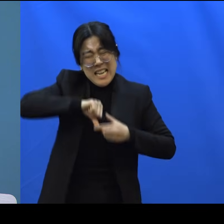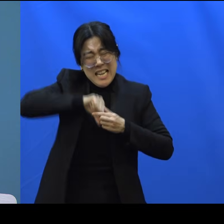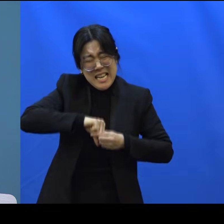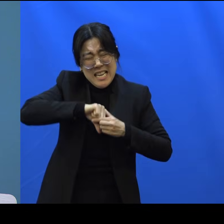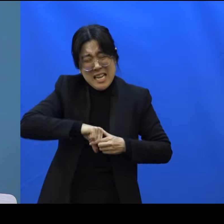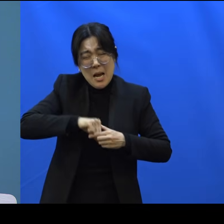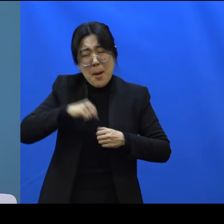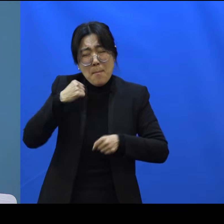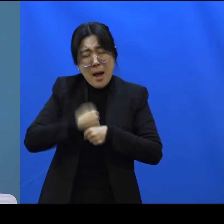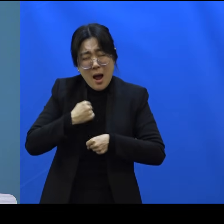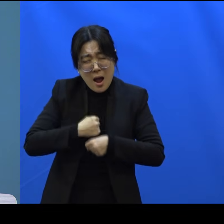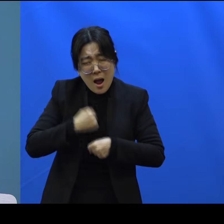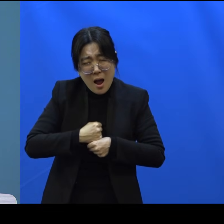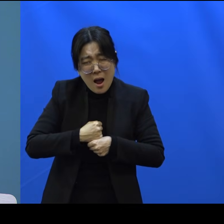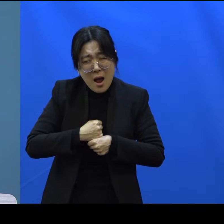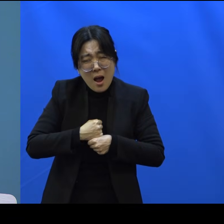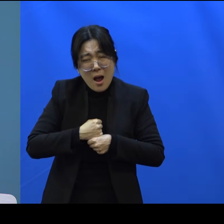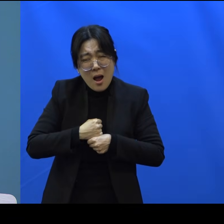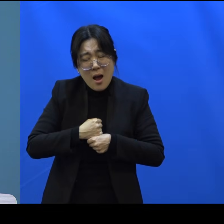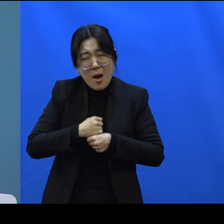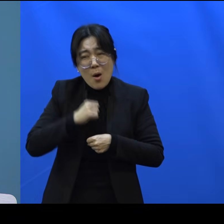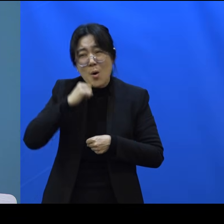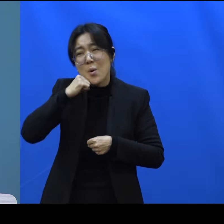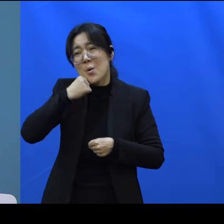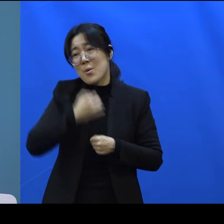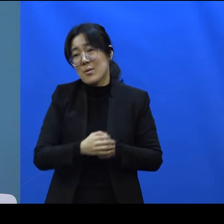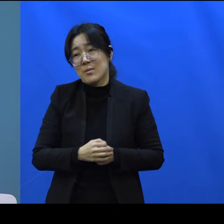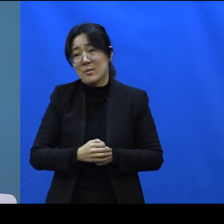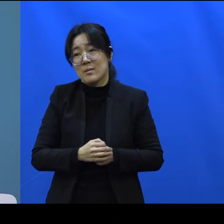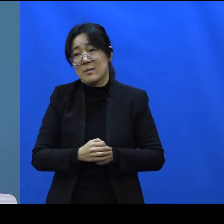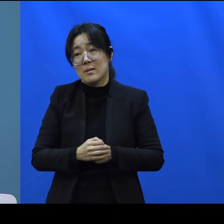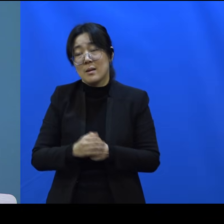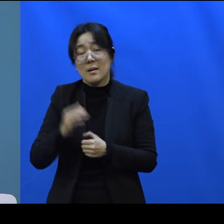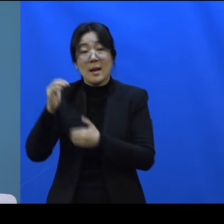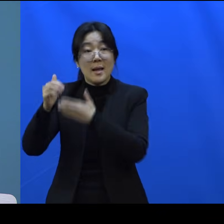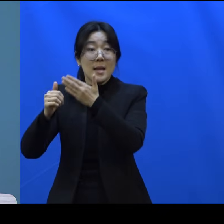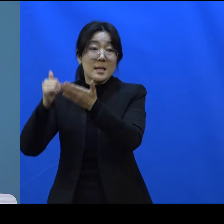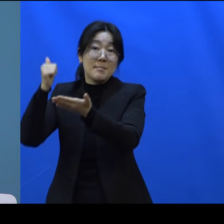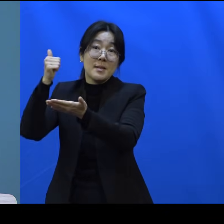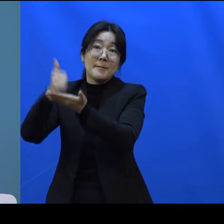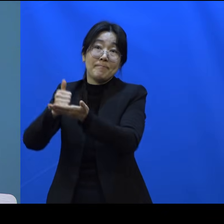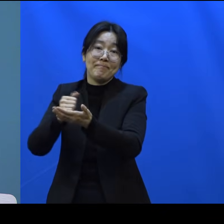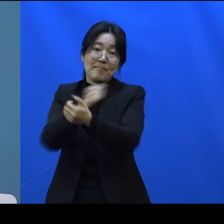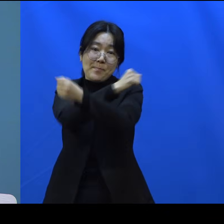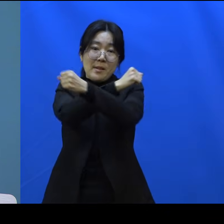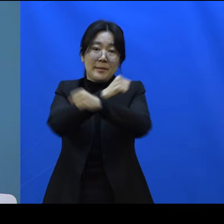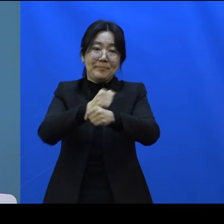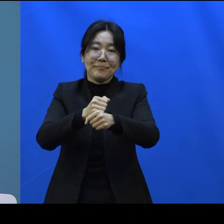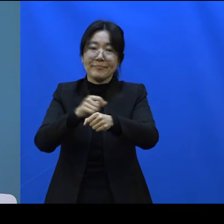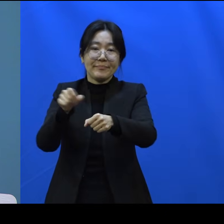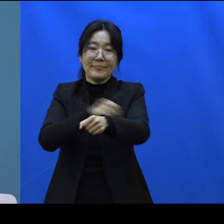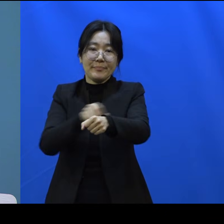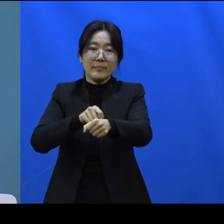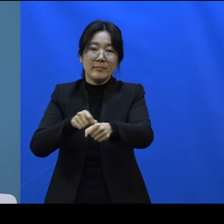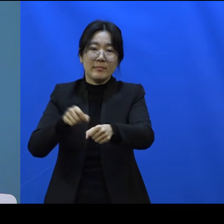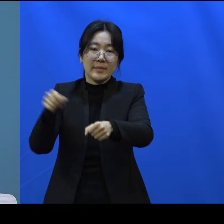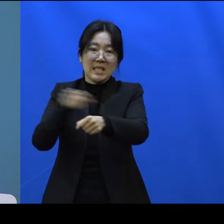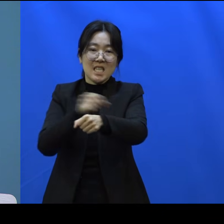그러니까 모세는 확실하게 레슨을 받은 거예요. 왜냐하면 하나님이 그냥 집어넣으셔가지고 막 돌리신 거예요.